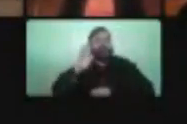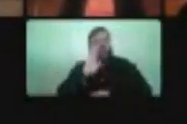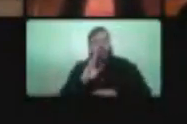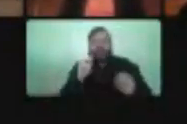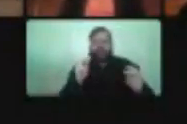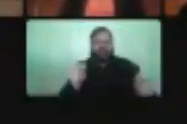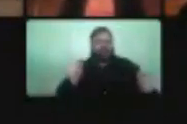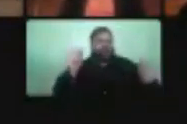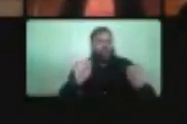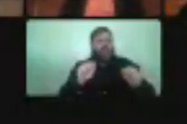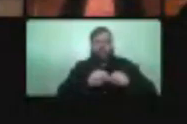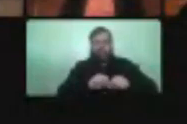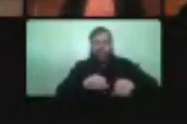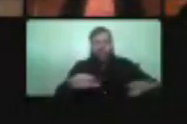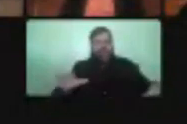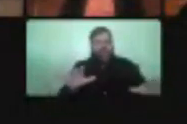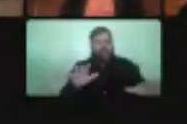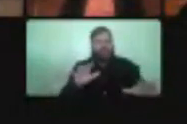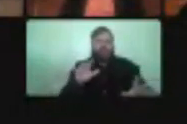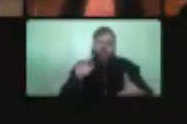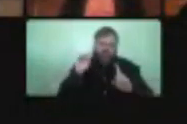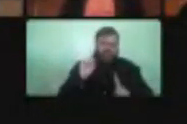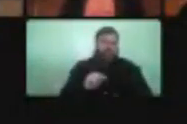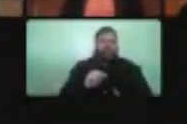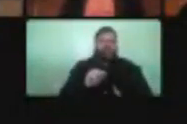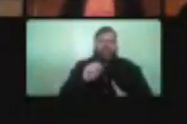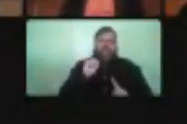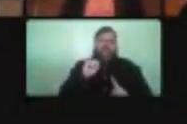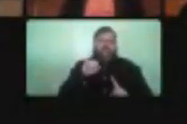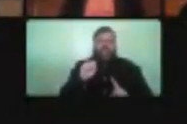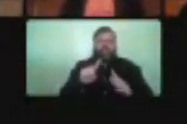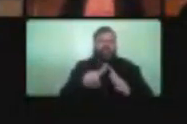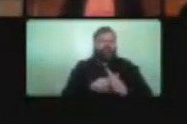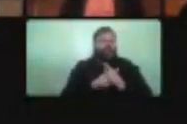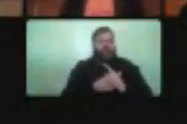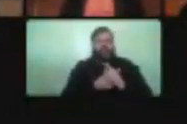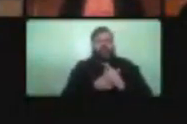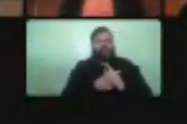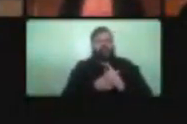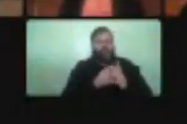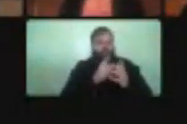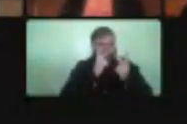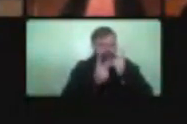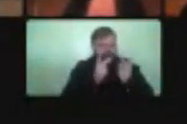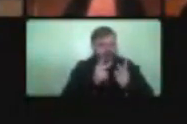hivyo haraka. Tumefanya hivyo nje ya IAS.